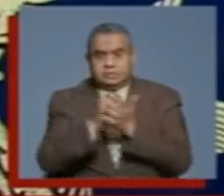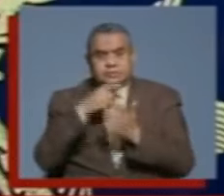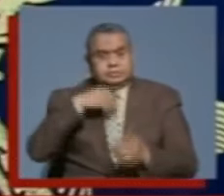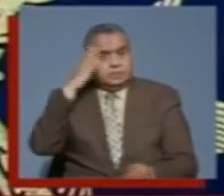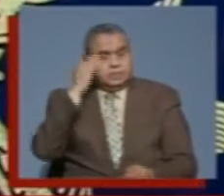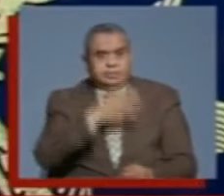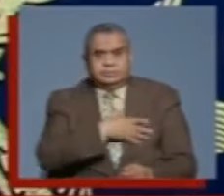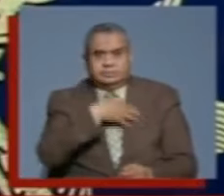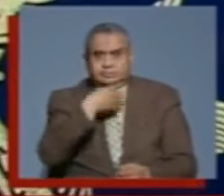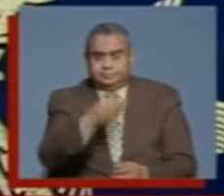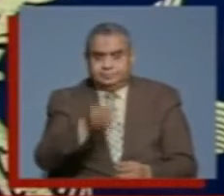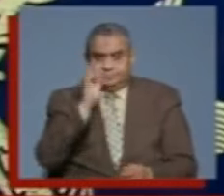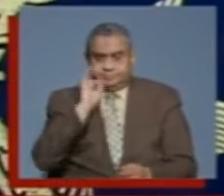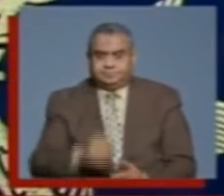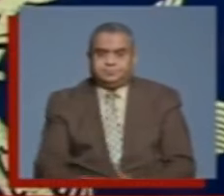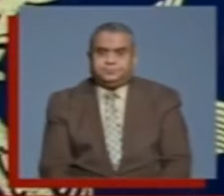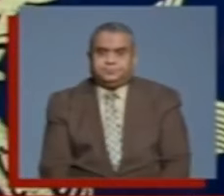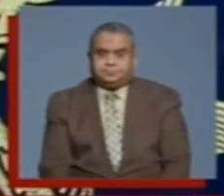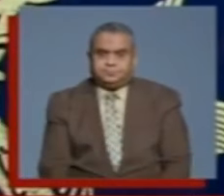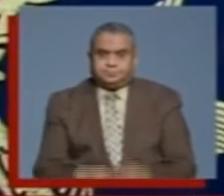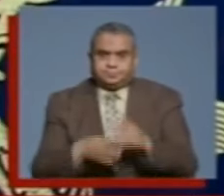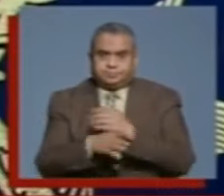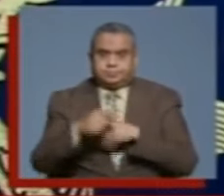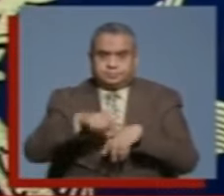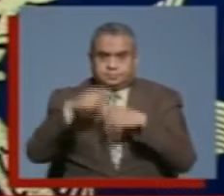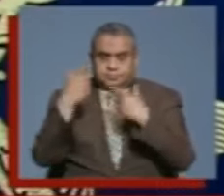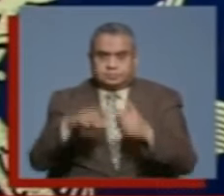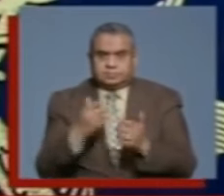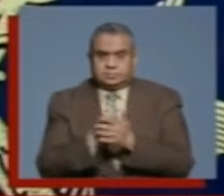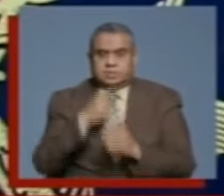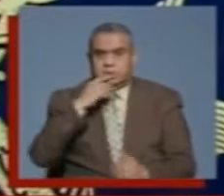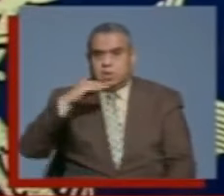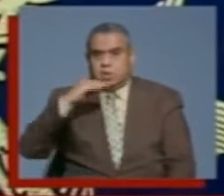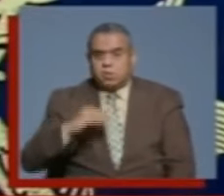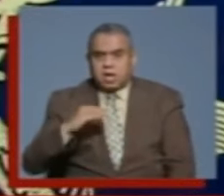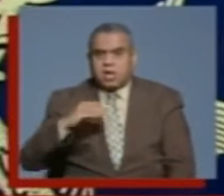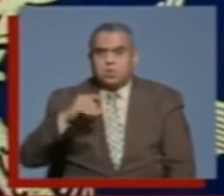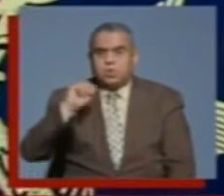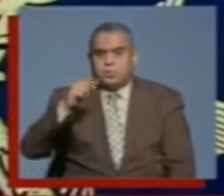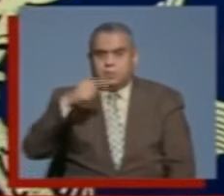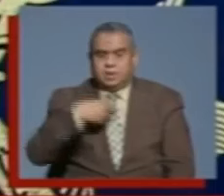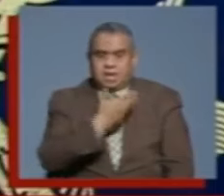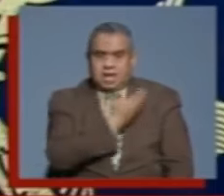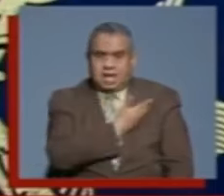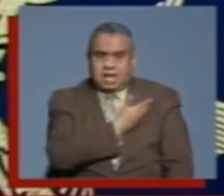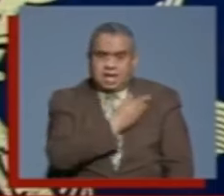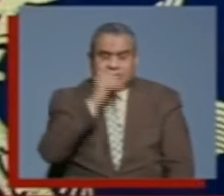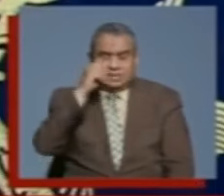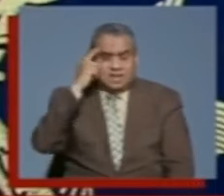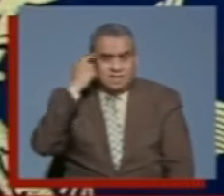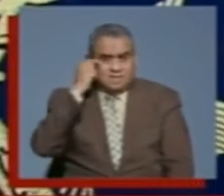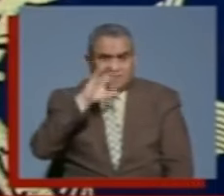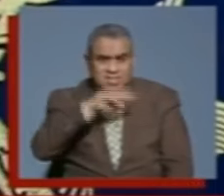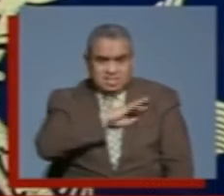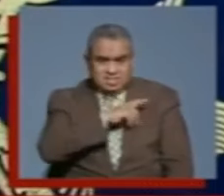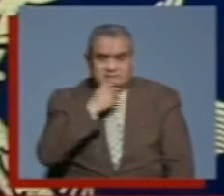موجودين في الوسط وفي الجنوب يعني يتحركوا في اتجاه الشمال لأماكنهم،